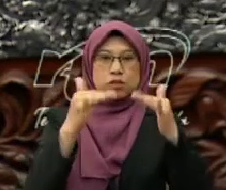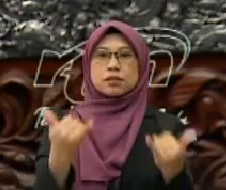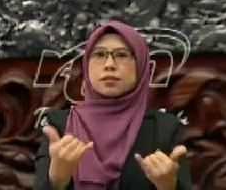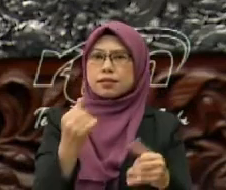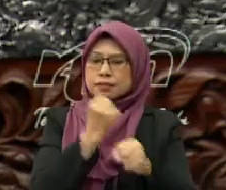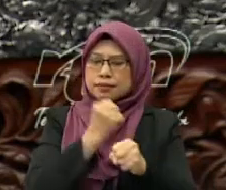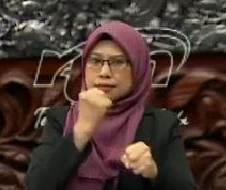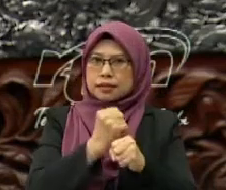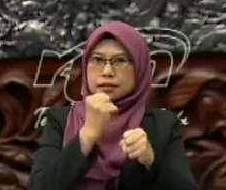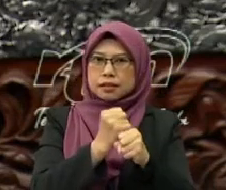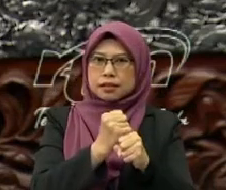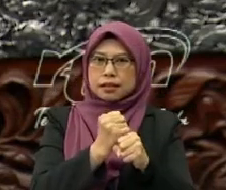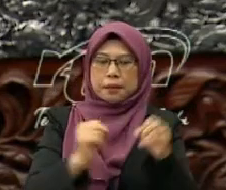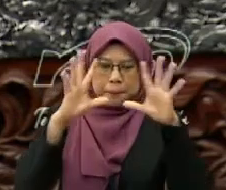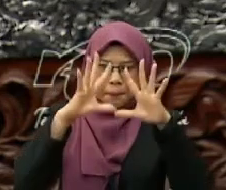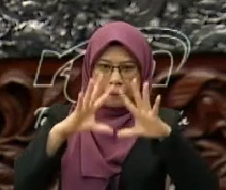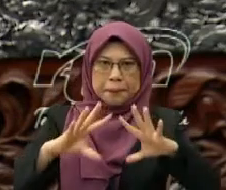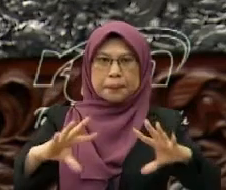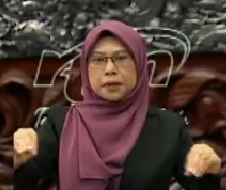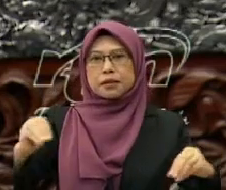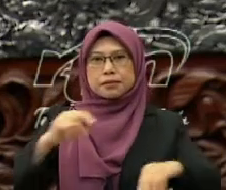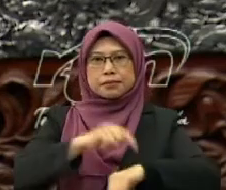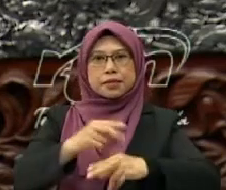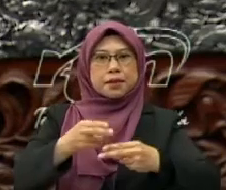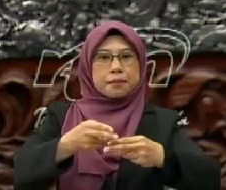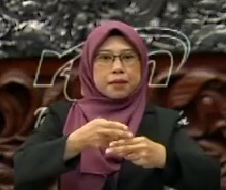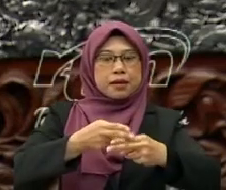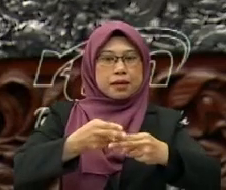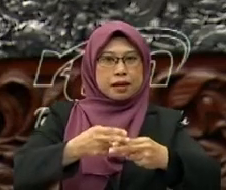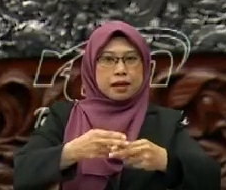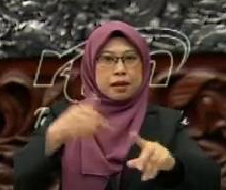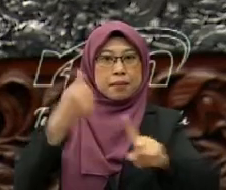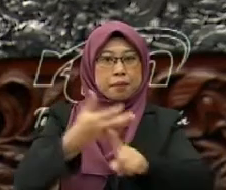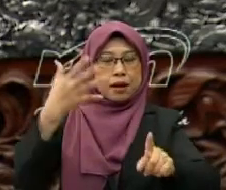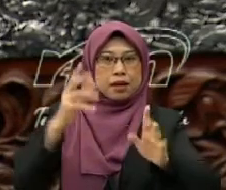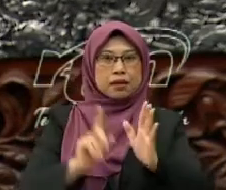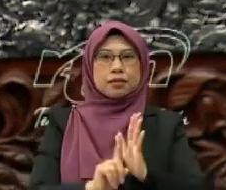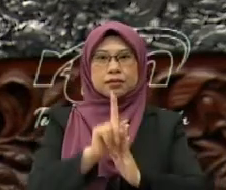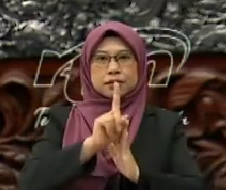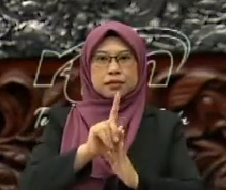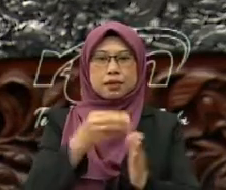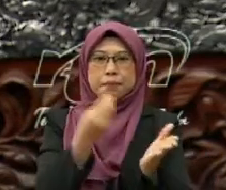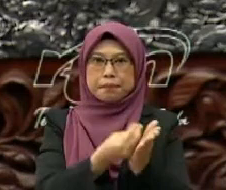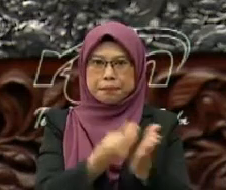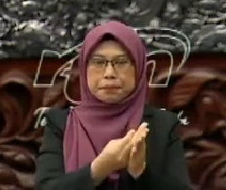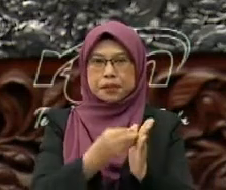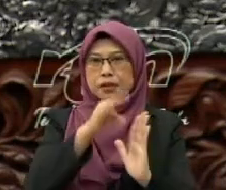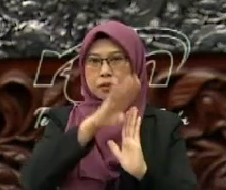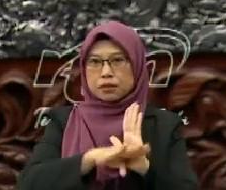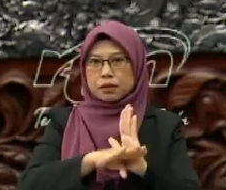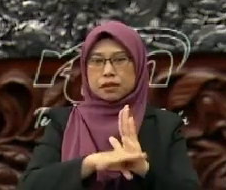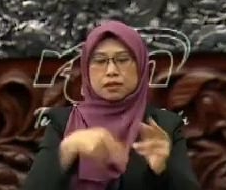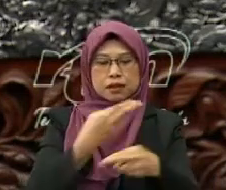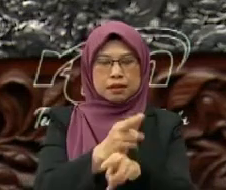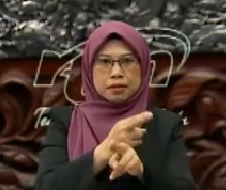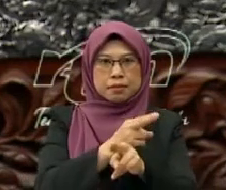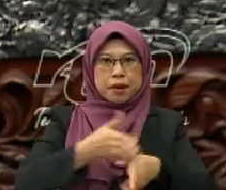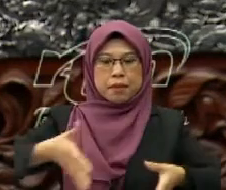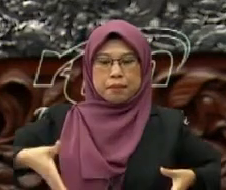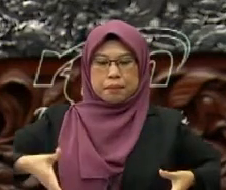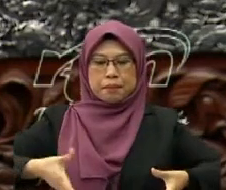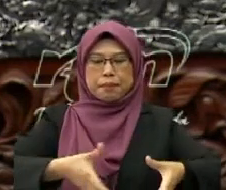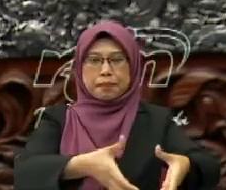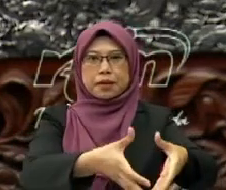kepada kerja-kerja penyelesaian jangka pendek yang bersifat infak yang tinggi dengan kos yang rendah seperti penyelenggaraan sistem